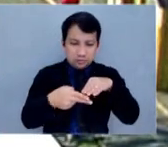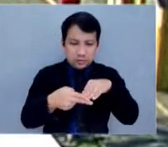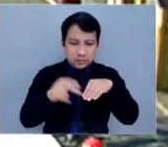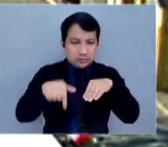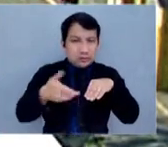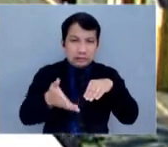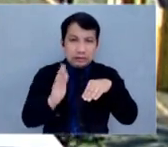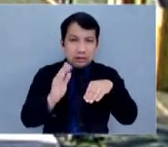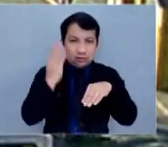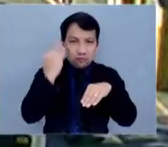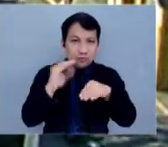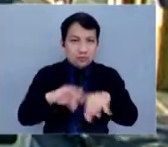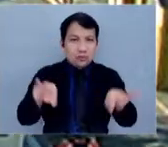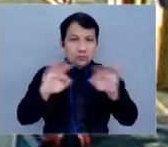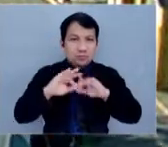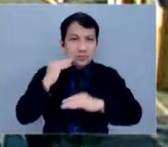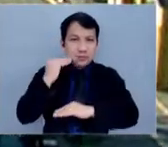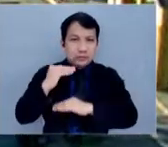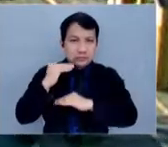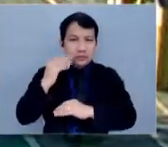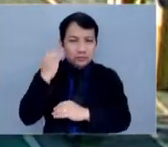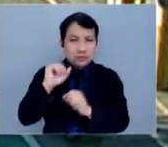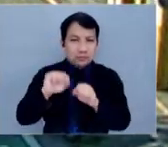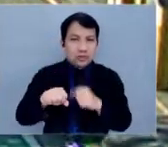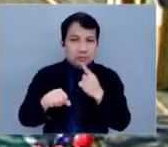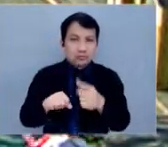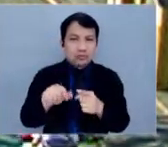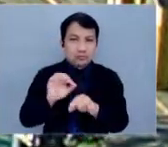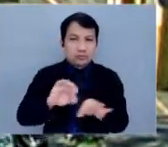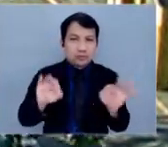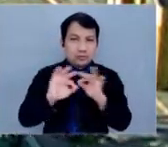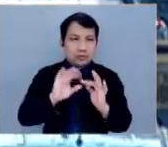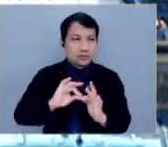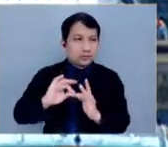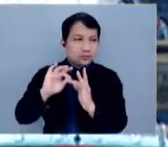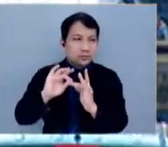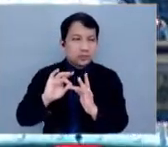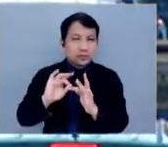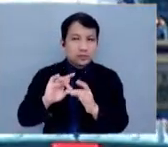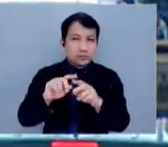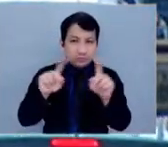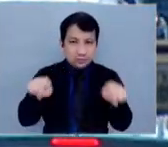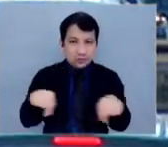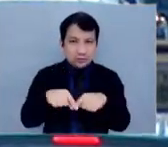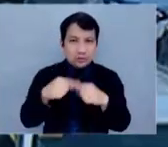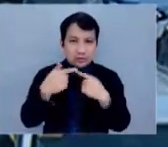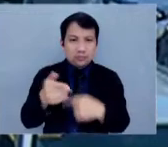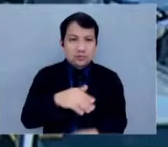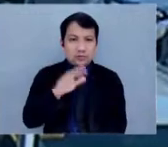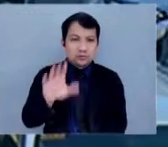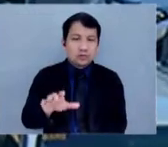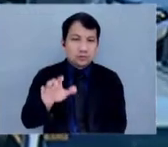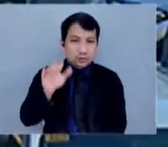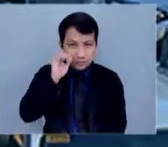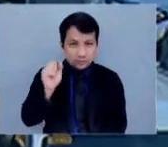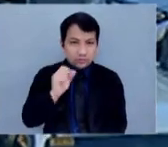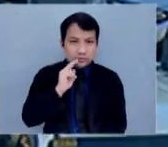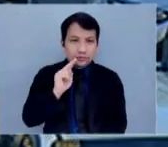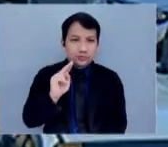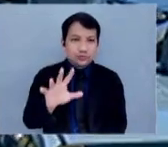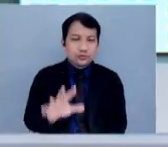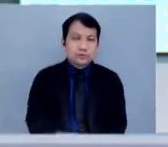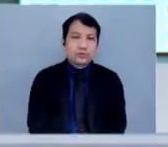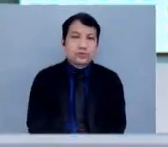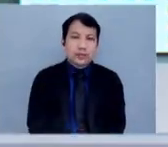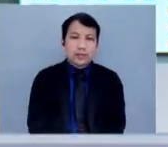na para limitahan ang mga pwedeng gumamit ng special plates. Nagbabalita mula sa frontline, Ian Suyu, News